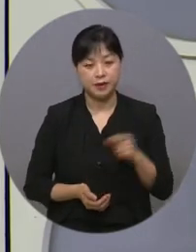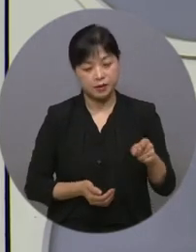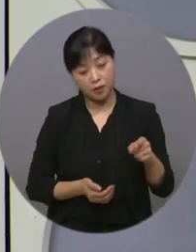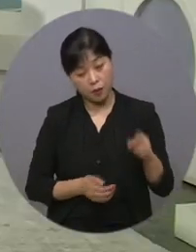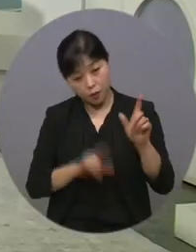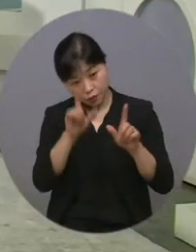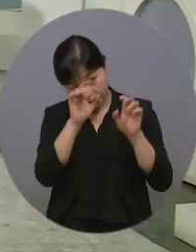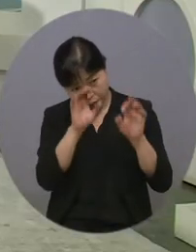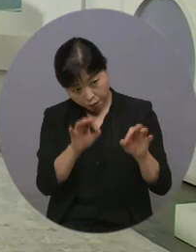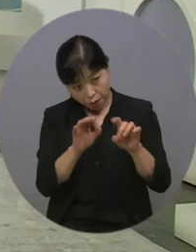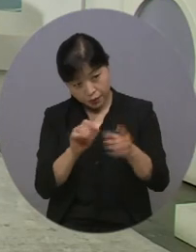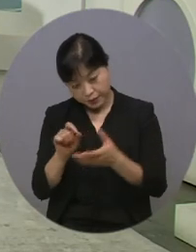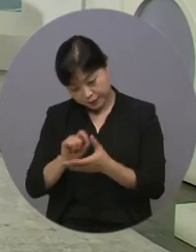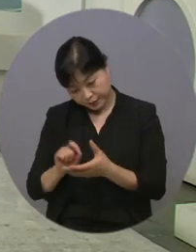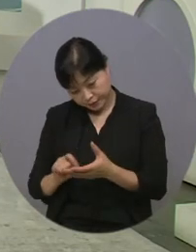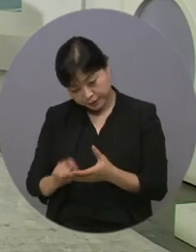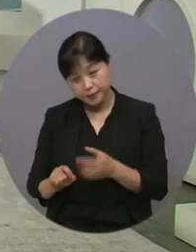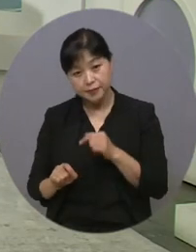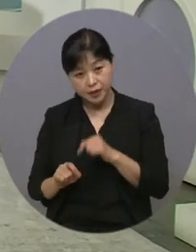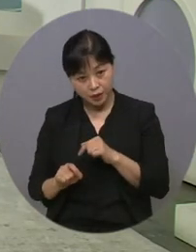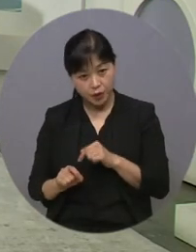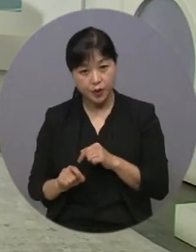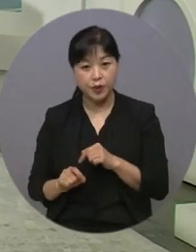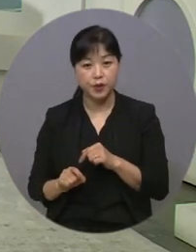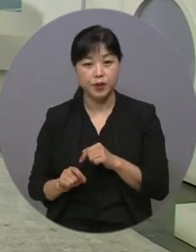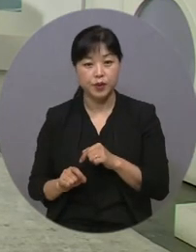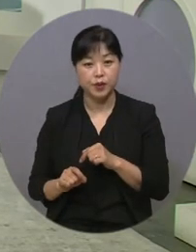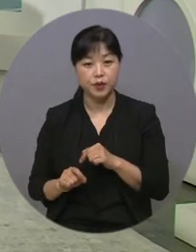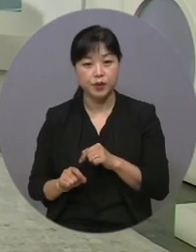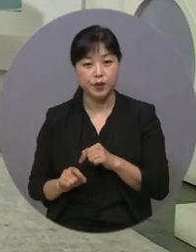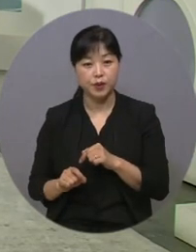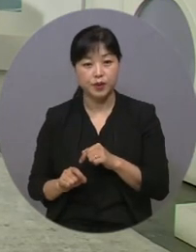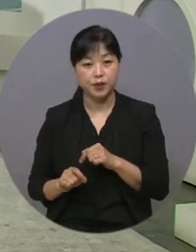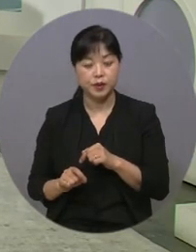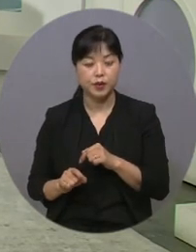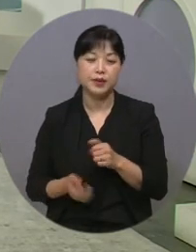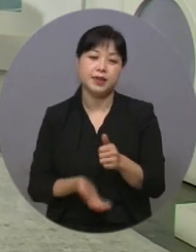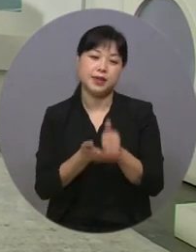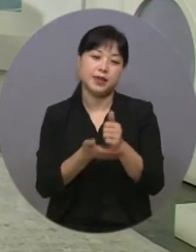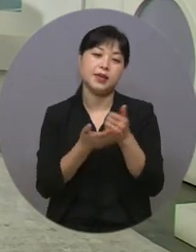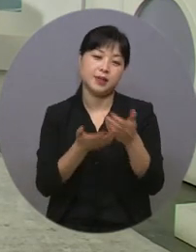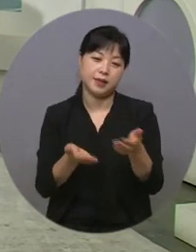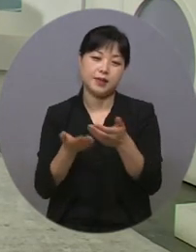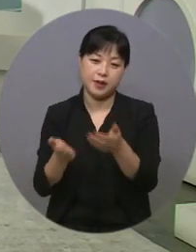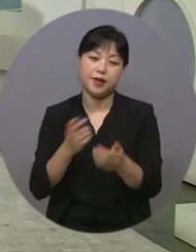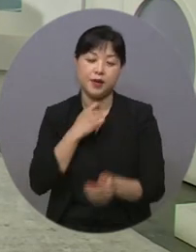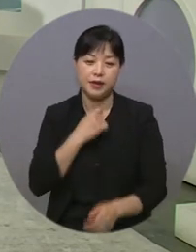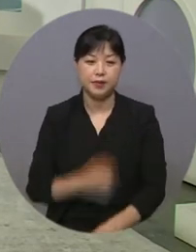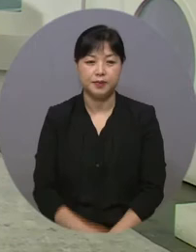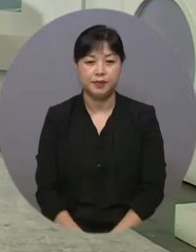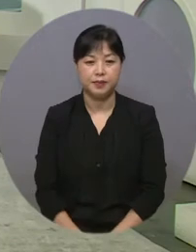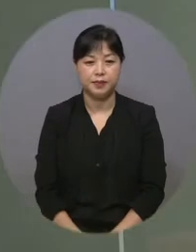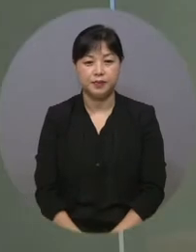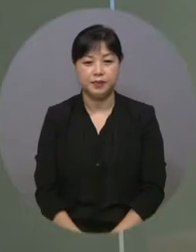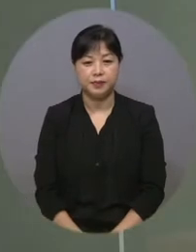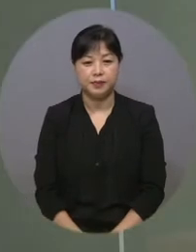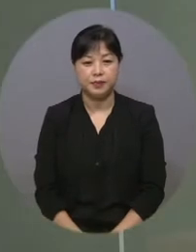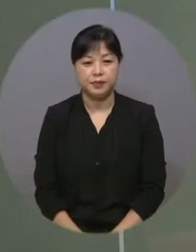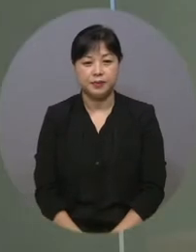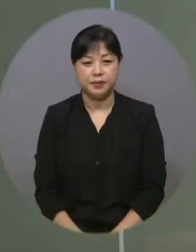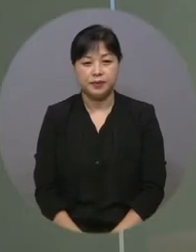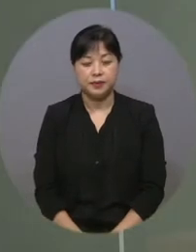것을 기록해 두시고 잘 활용하시라고 말씀드리고 싶습니다.